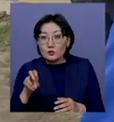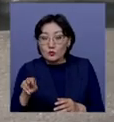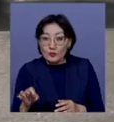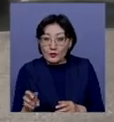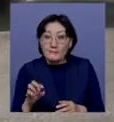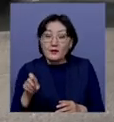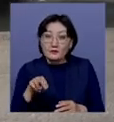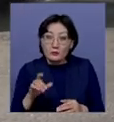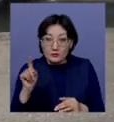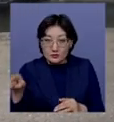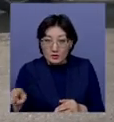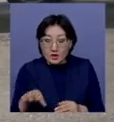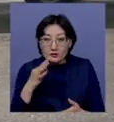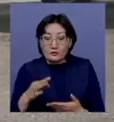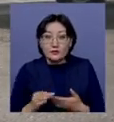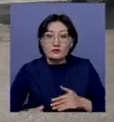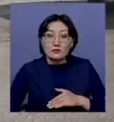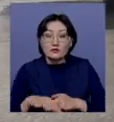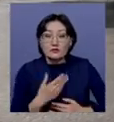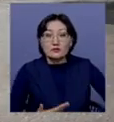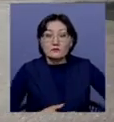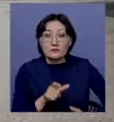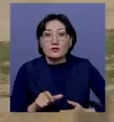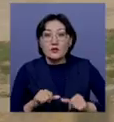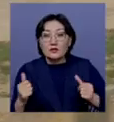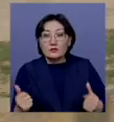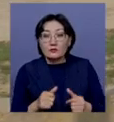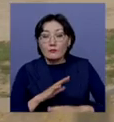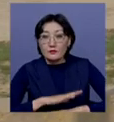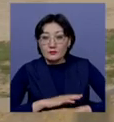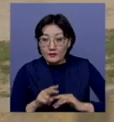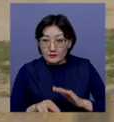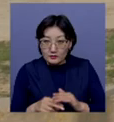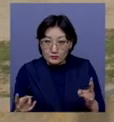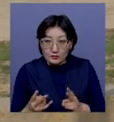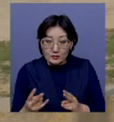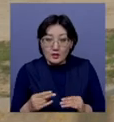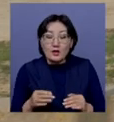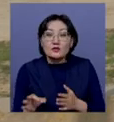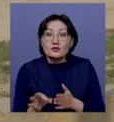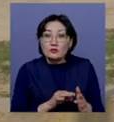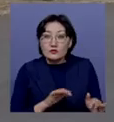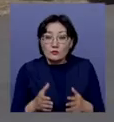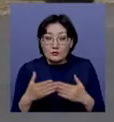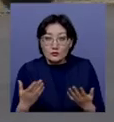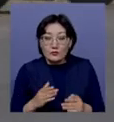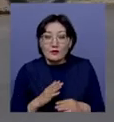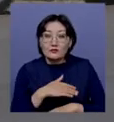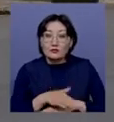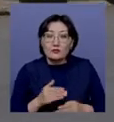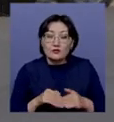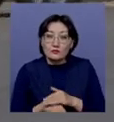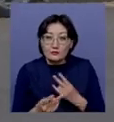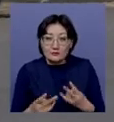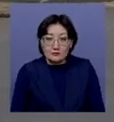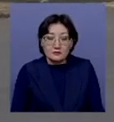қарай. Ал жауаптылар, аймақтың тұрғындары карантин ережелеріне бағынғаны дұрыс дейді. Шұғыл шаруа болмаса, сыртқа шығуға